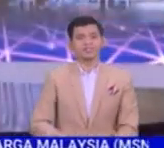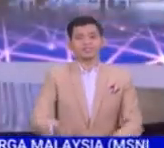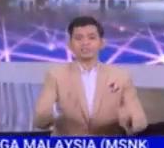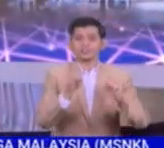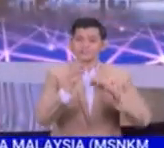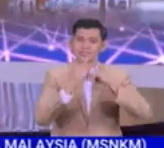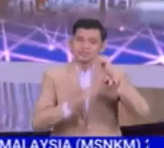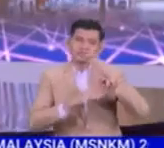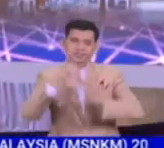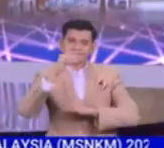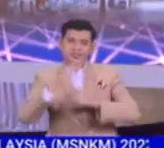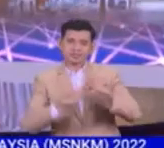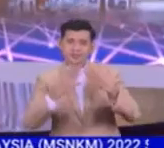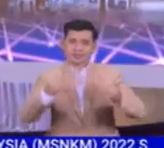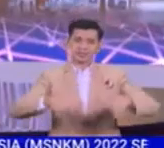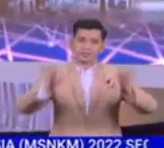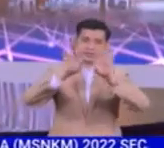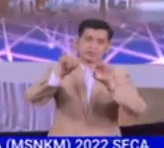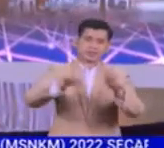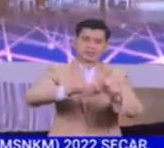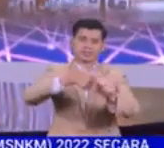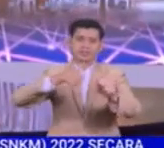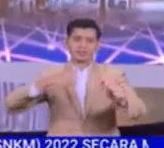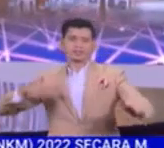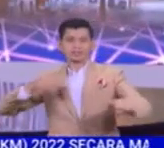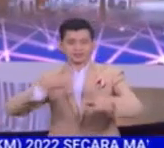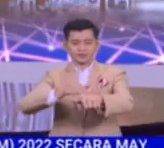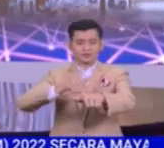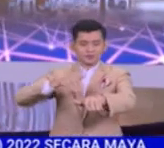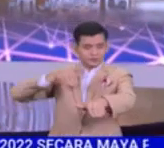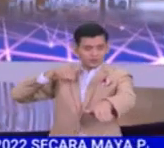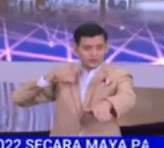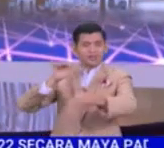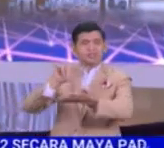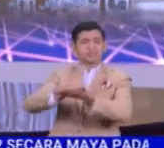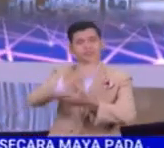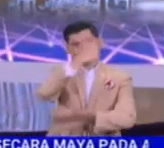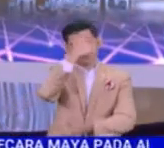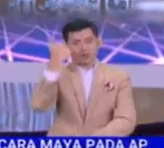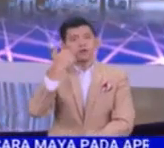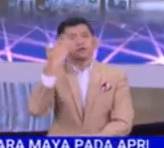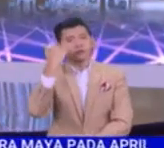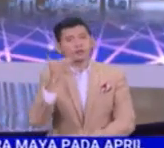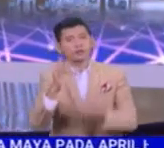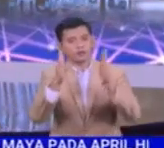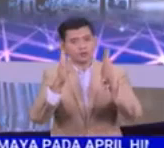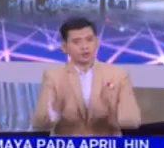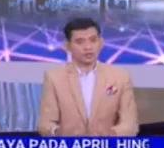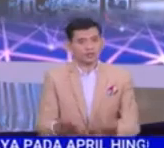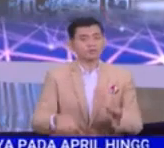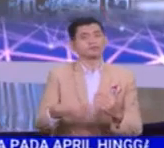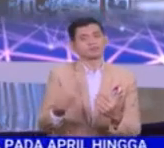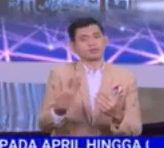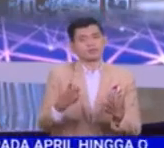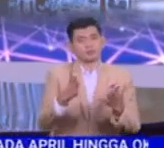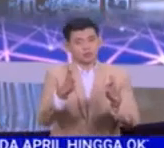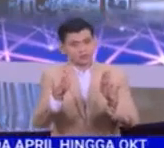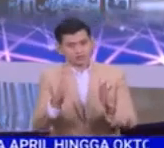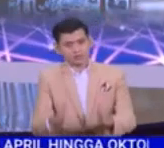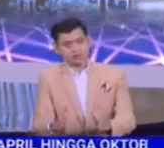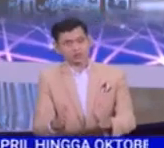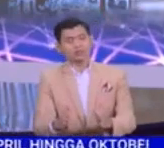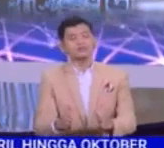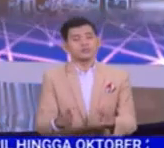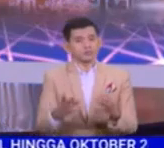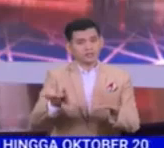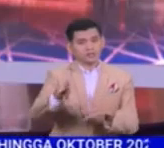Cepat, selesa dan paling utama elak kesesakan di jalan raya. Itu faktor utama mengapa golongan perantau lebih memilih perkhidmatan tren